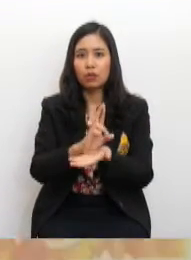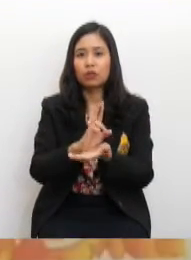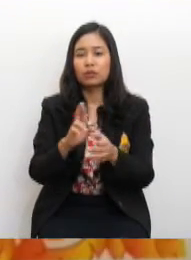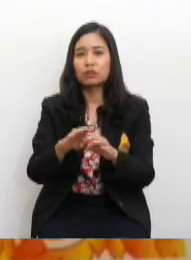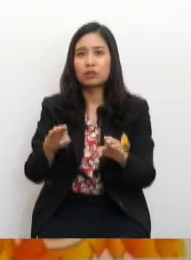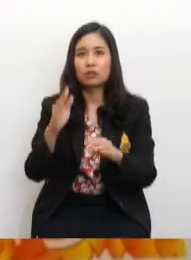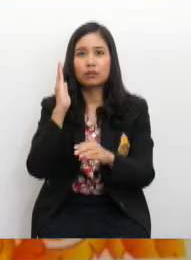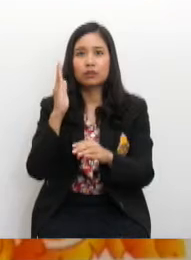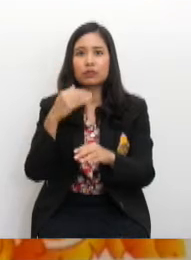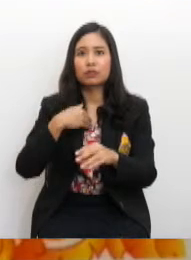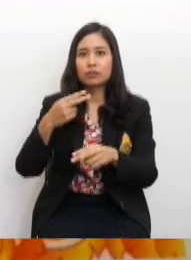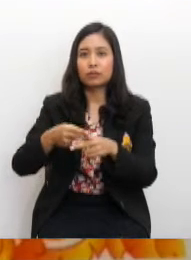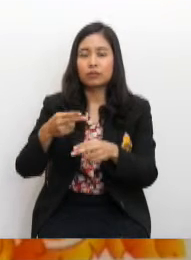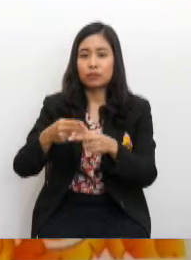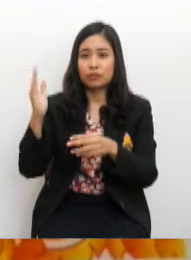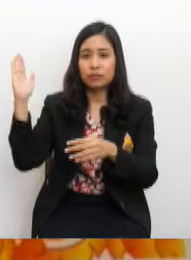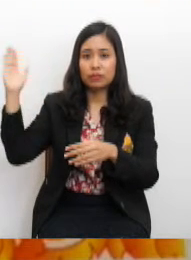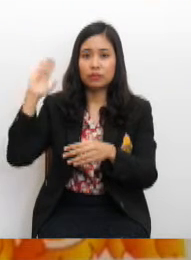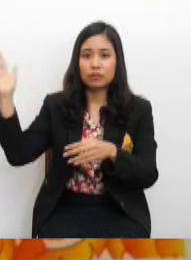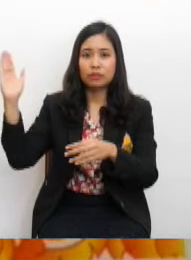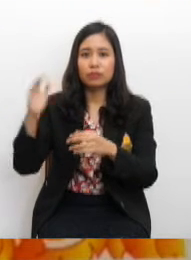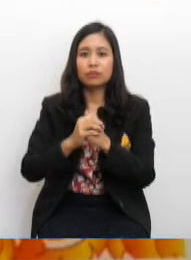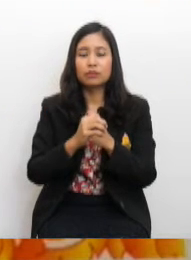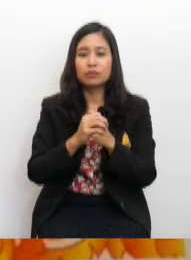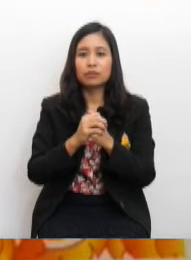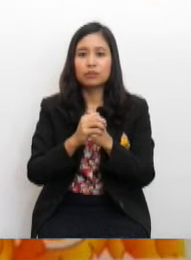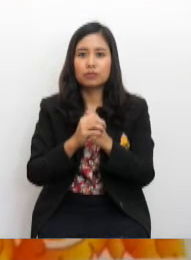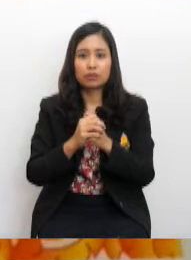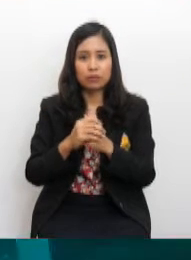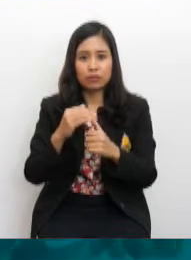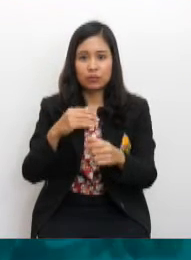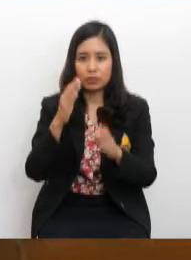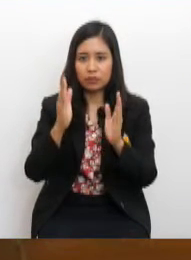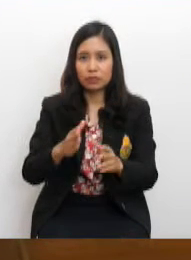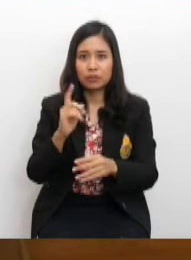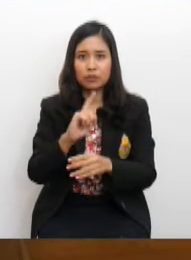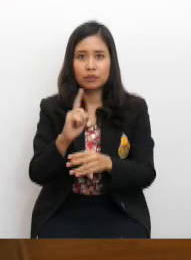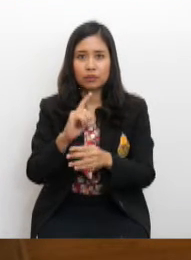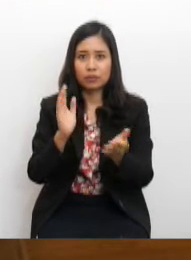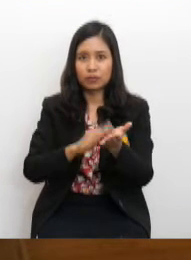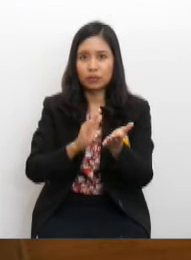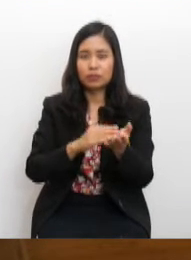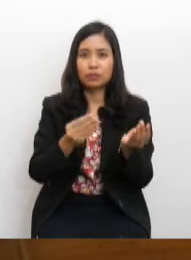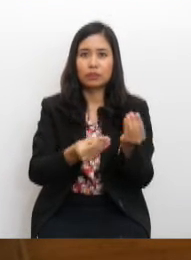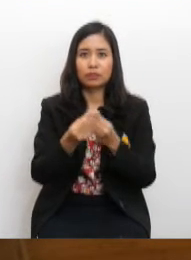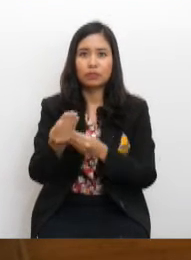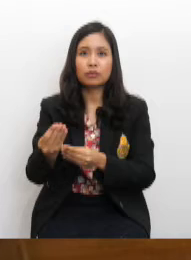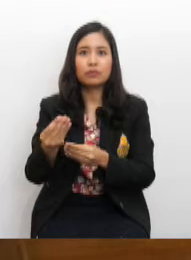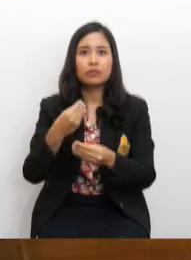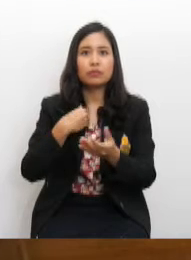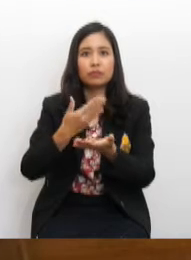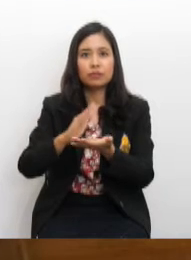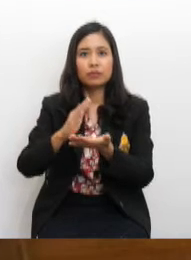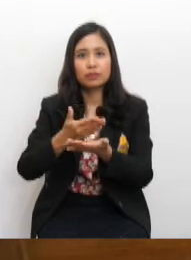ที่คุณปูเก่งหรือเด็กชายอีกคนหนึ่งเขาก็เป็นคนที่มีมีความเนี่ยเพื่อทำแบ่งปัน